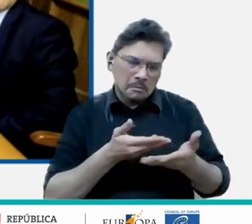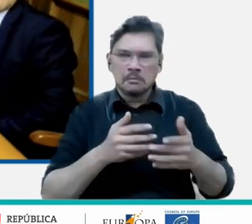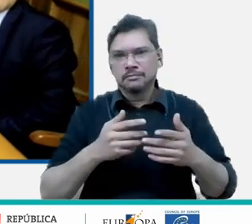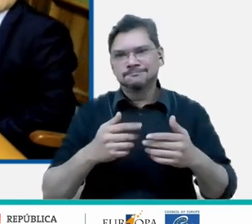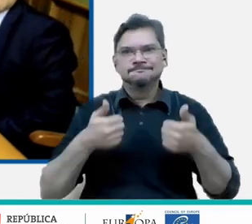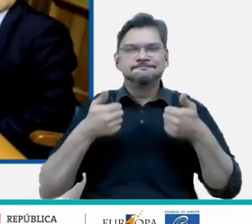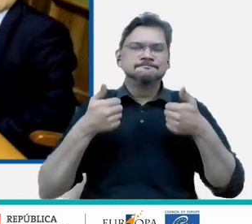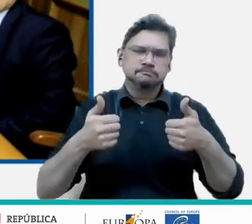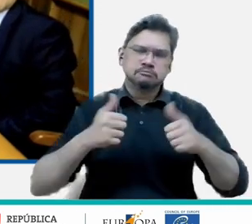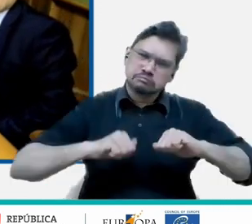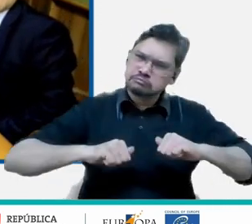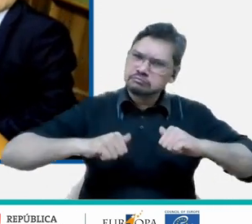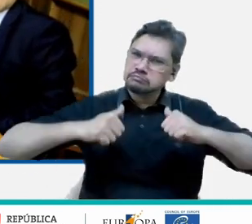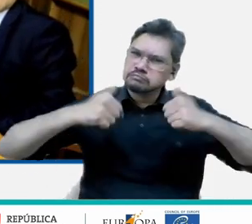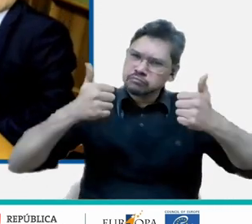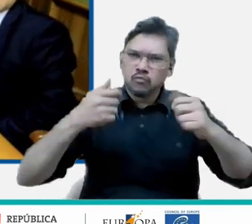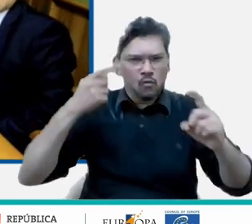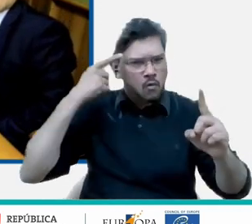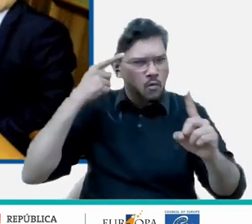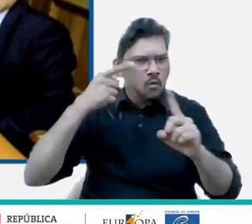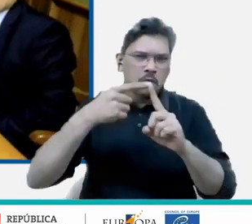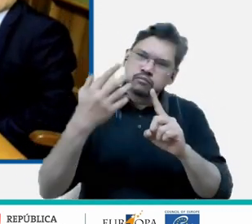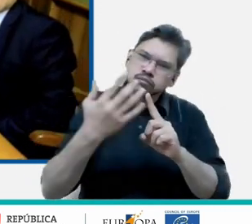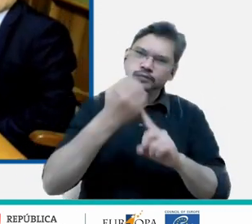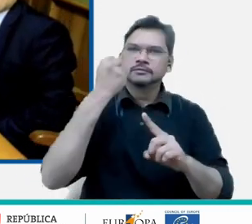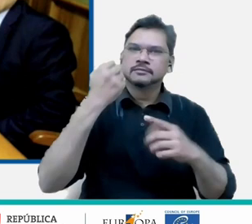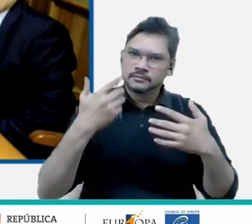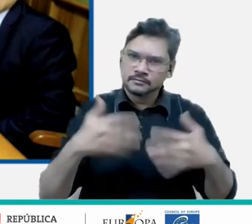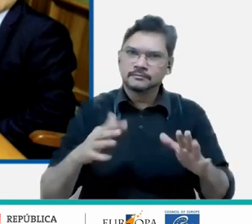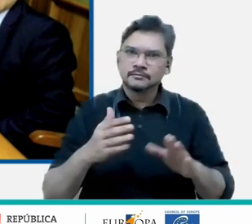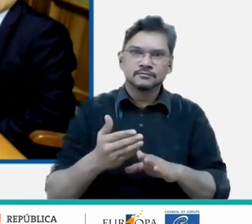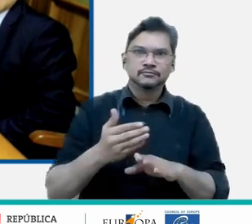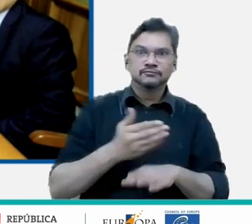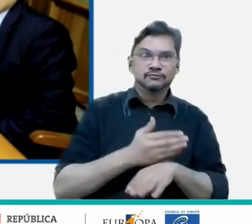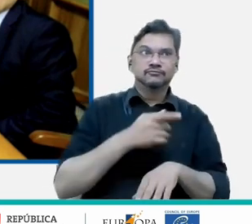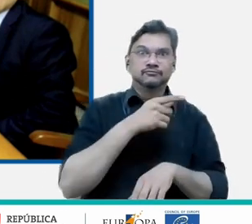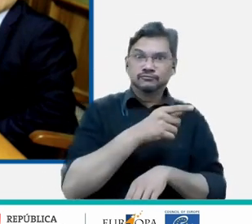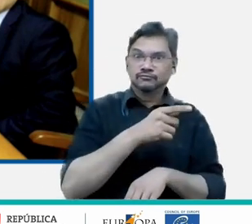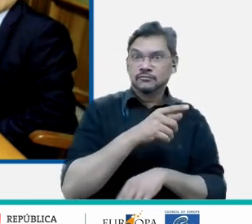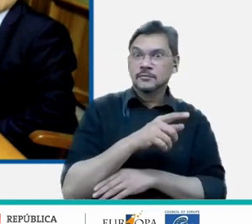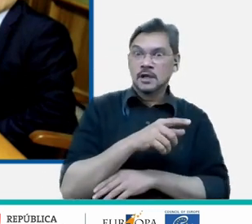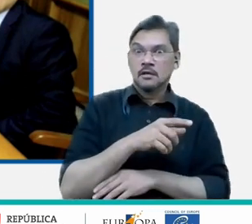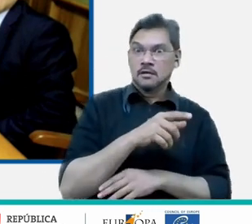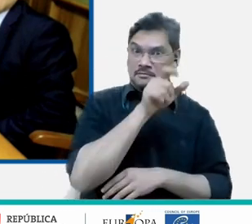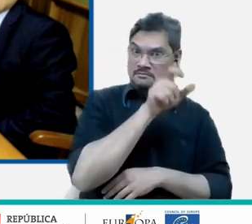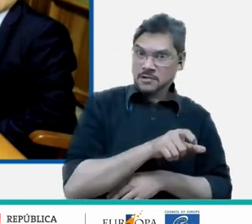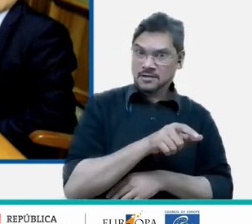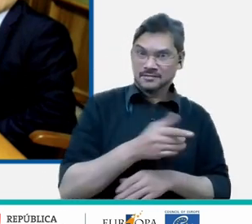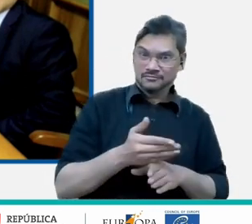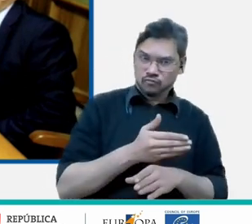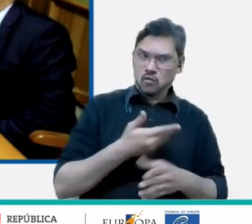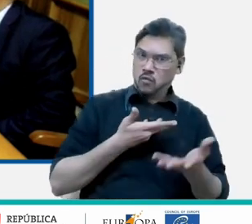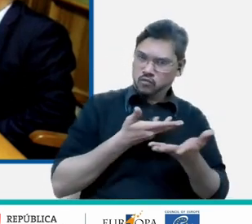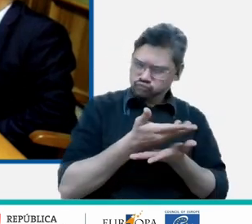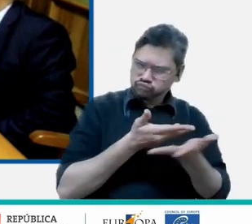офиса Управления Организации Объединенных Наций по снижению риска бедствий по Европе и Центральной Азии в ходе